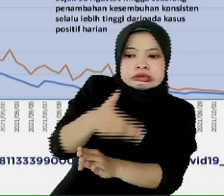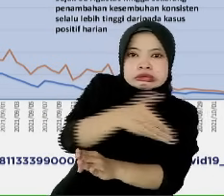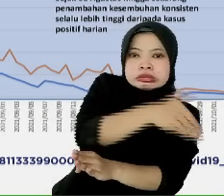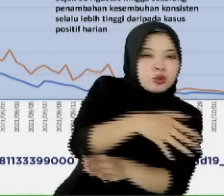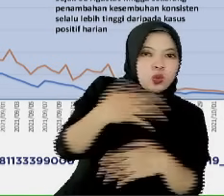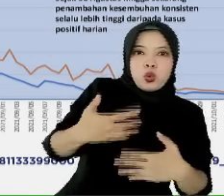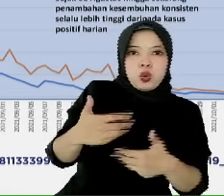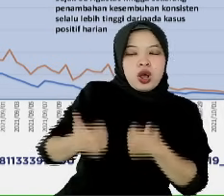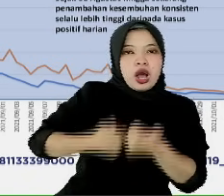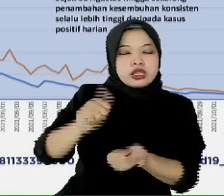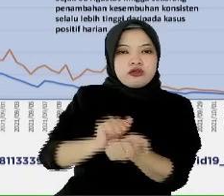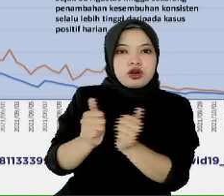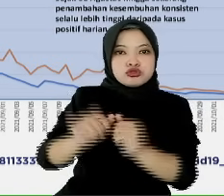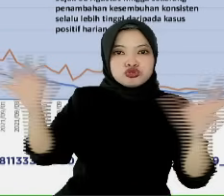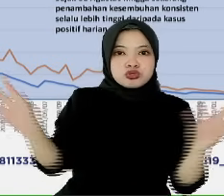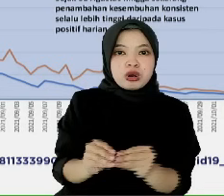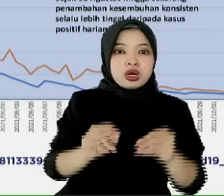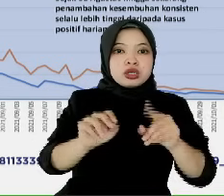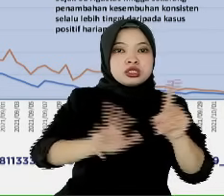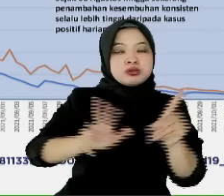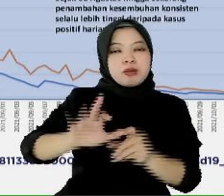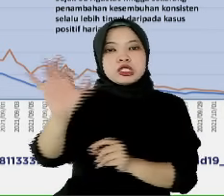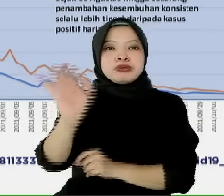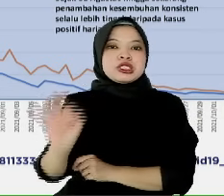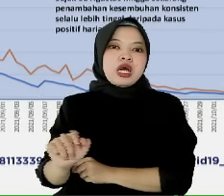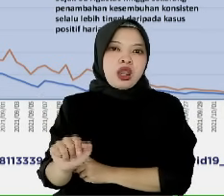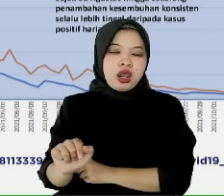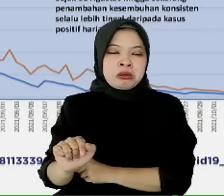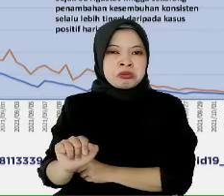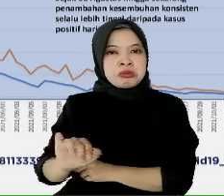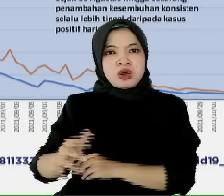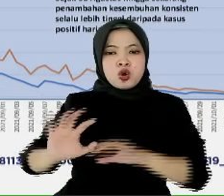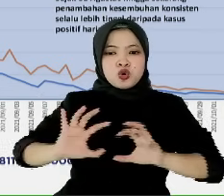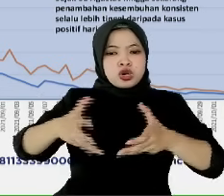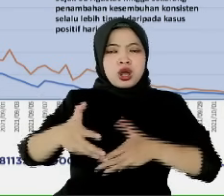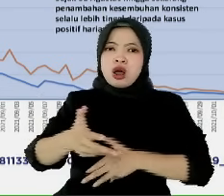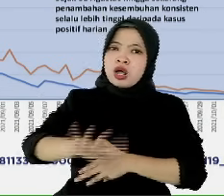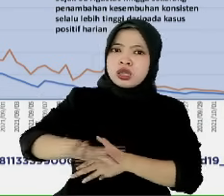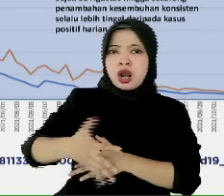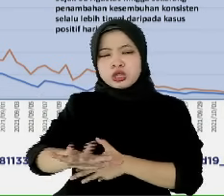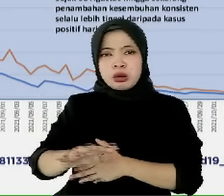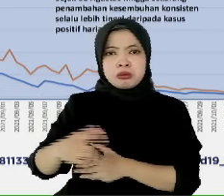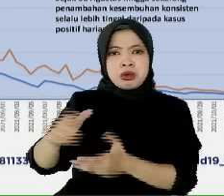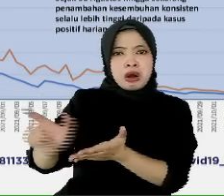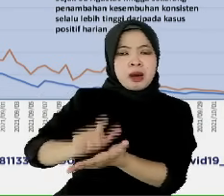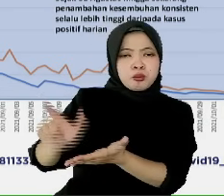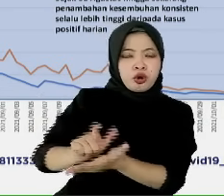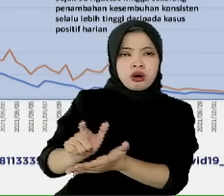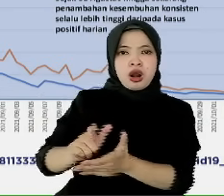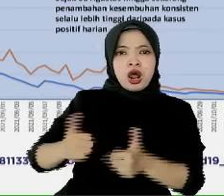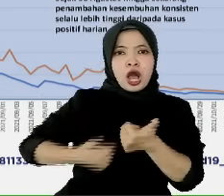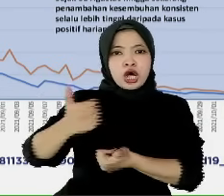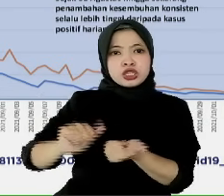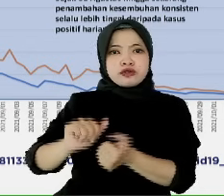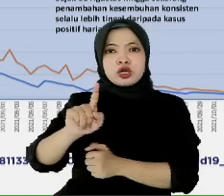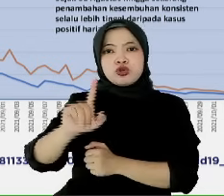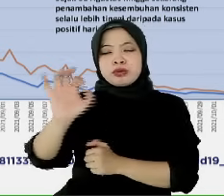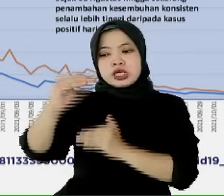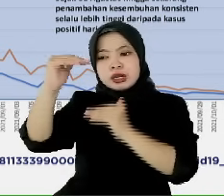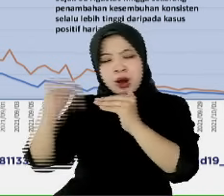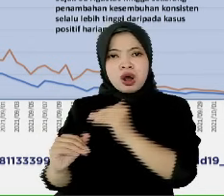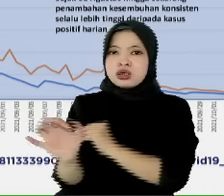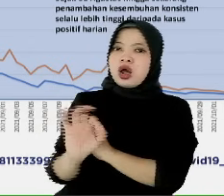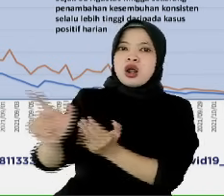kita sempat mencapai hampir 19%. Bahkan rata-rata dunia pun tidak pernah mencapai kasus aktif di bawah